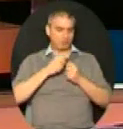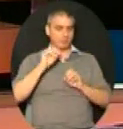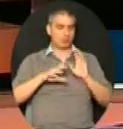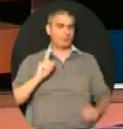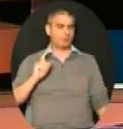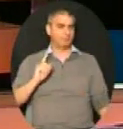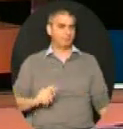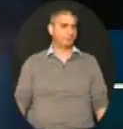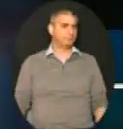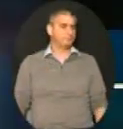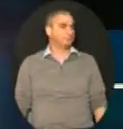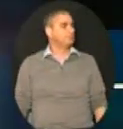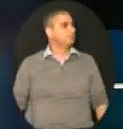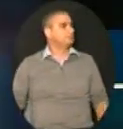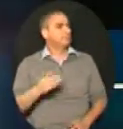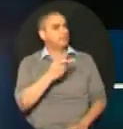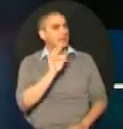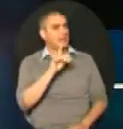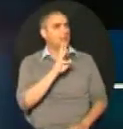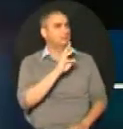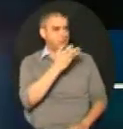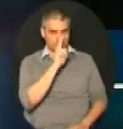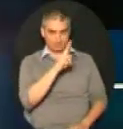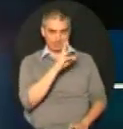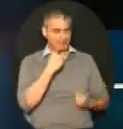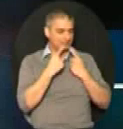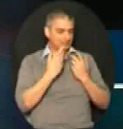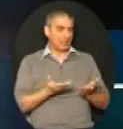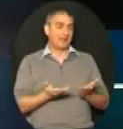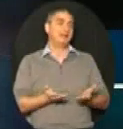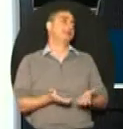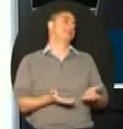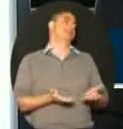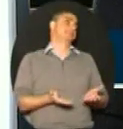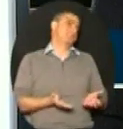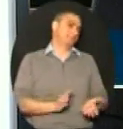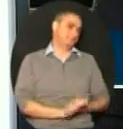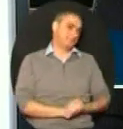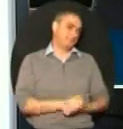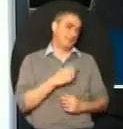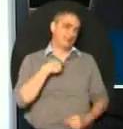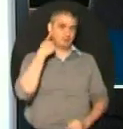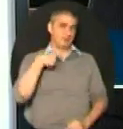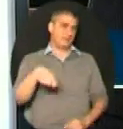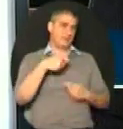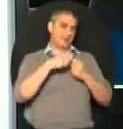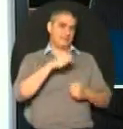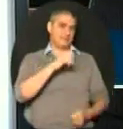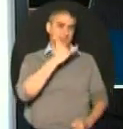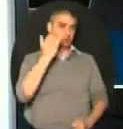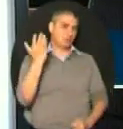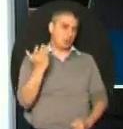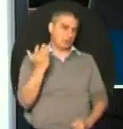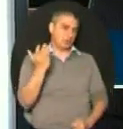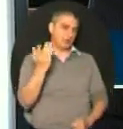מחול. תודה. ועכשיו אלייך, טליה ששון. איך את מסתכלת על השיח הזה? אני שומעת את חבר הכנסת זוהר, שזה